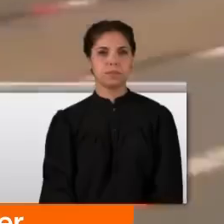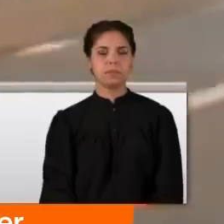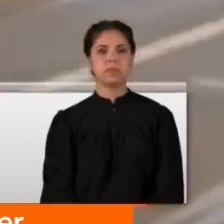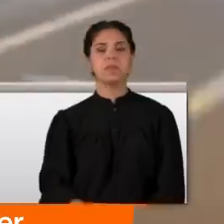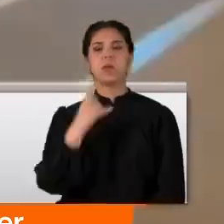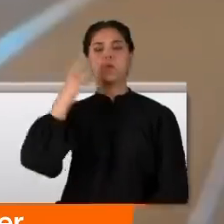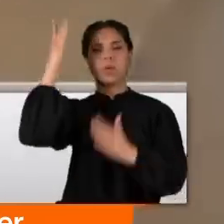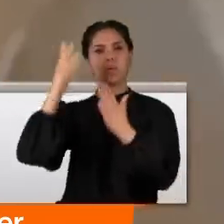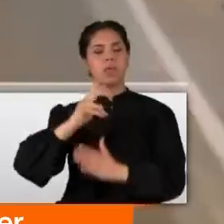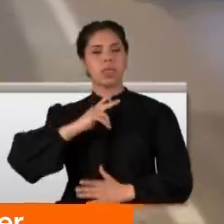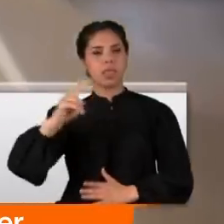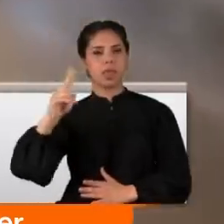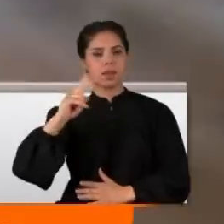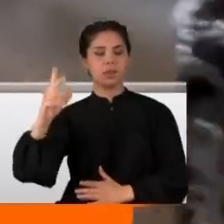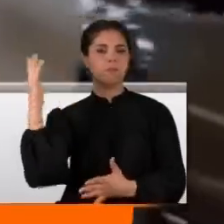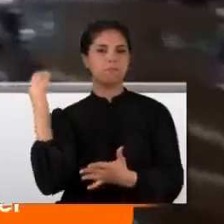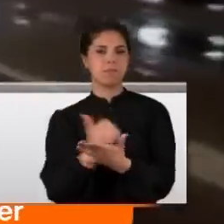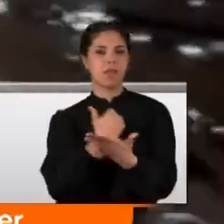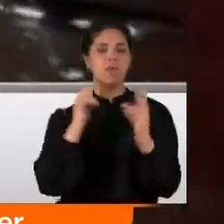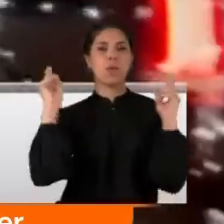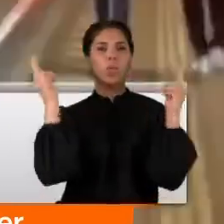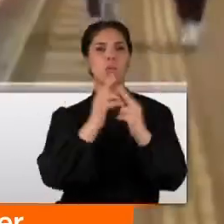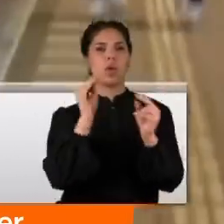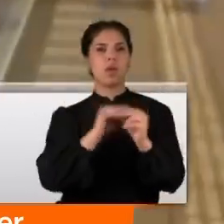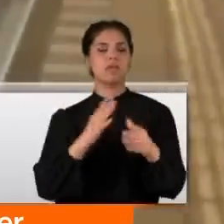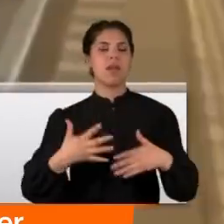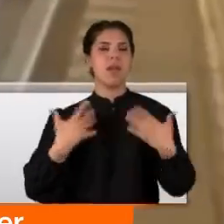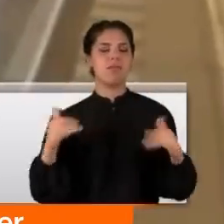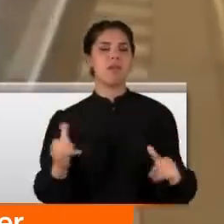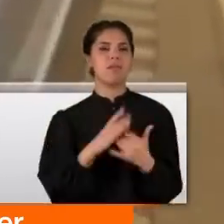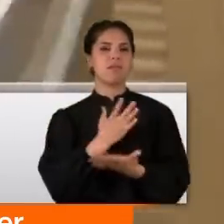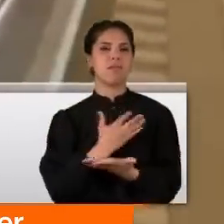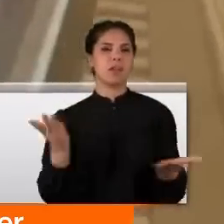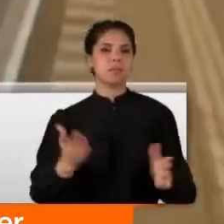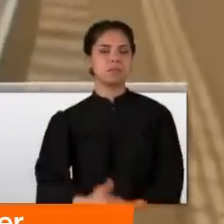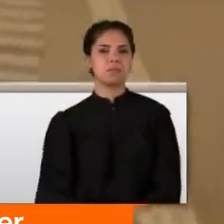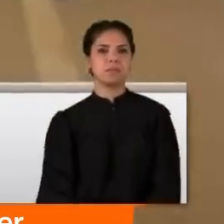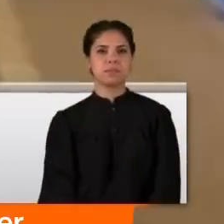Cumhurbaşkanı Recep Tayyip erdoğan’ın zaferi tüm dünyada coşkuyla kutlandı